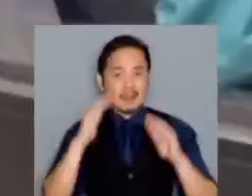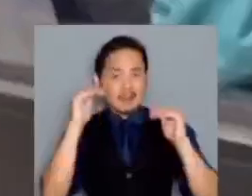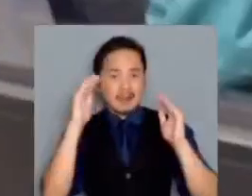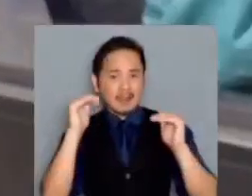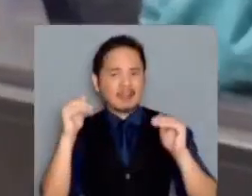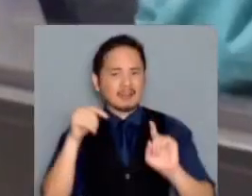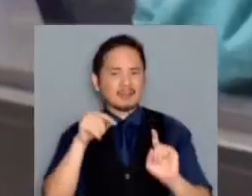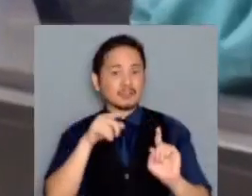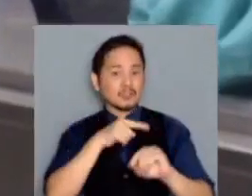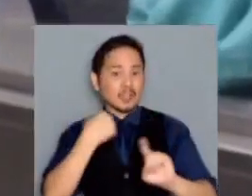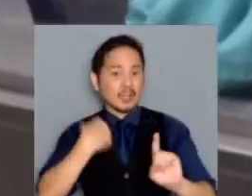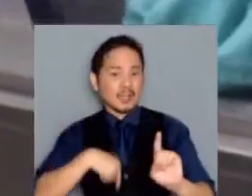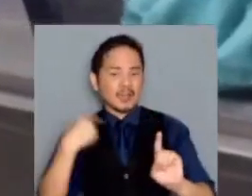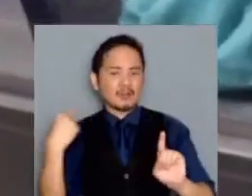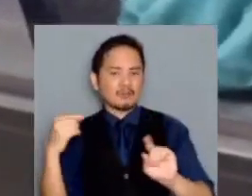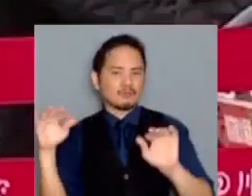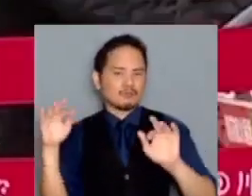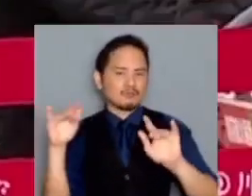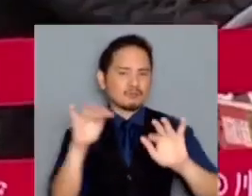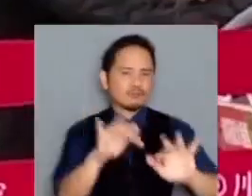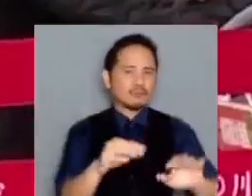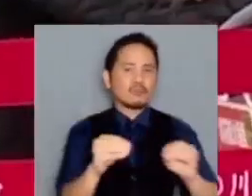April 28.